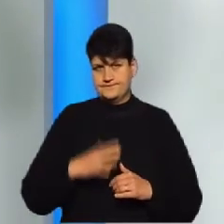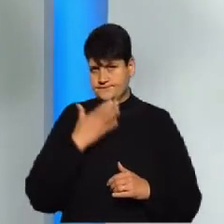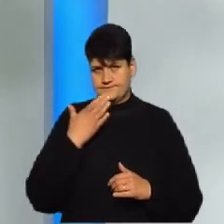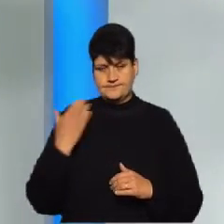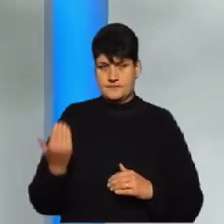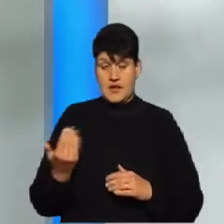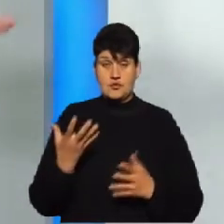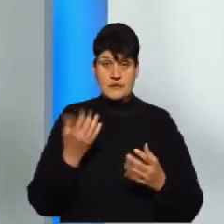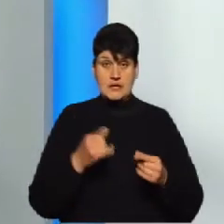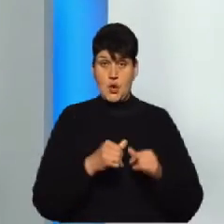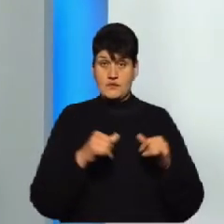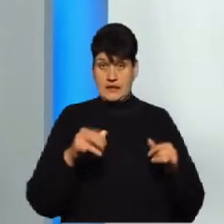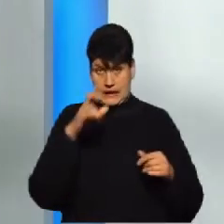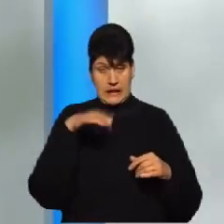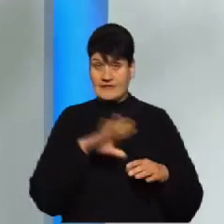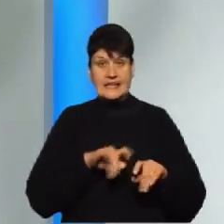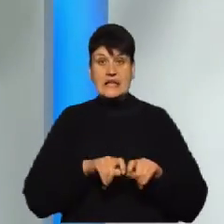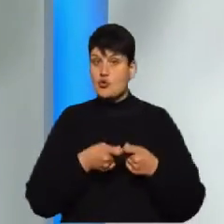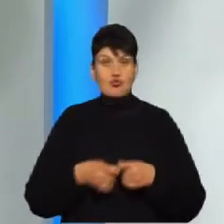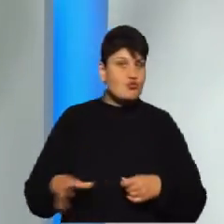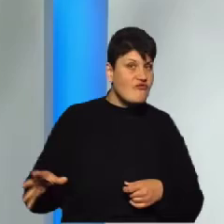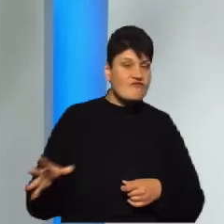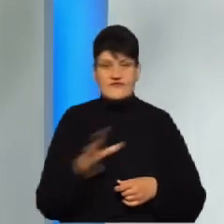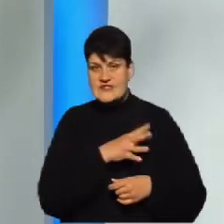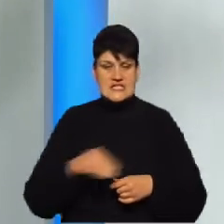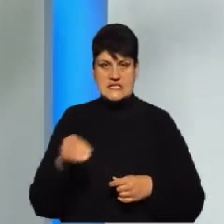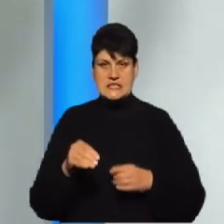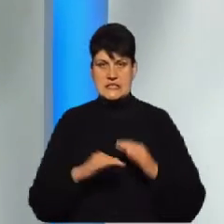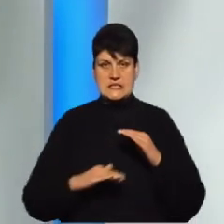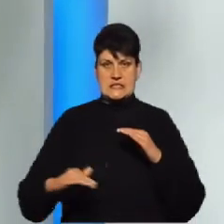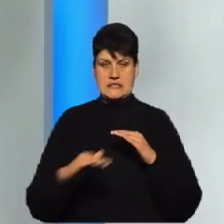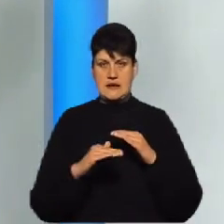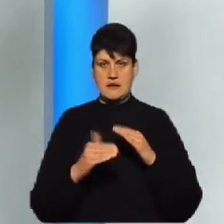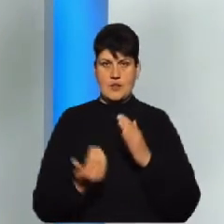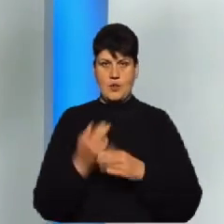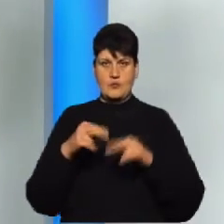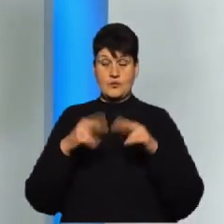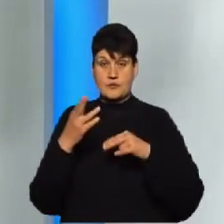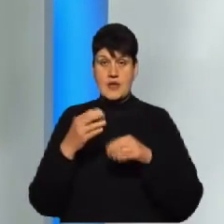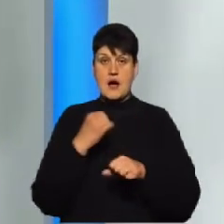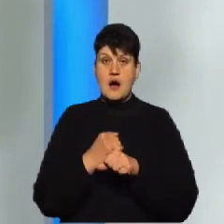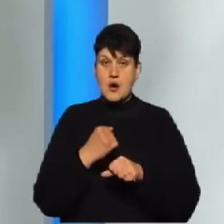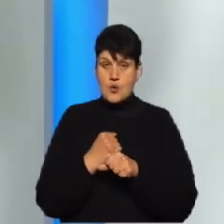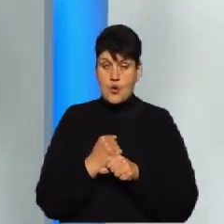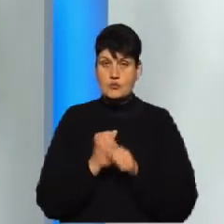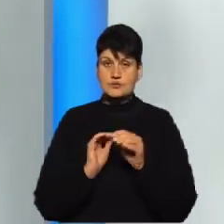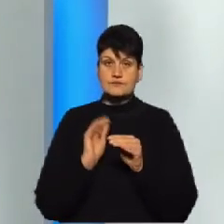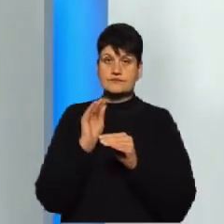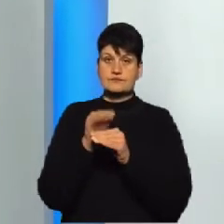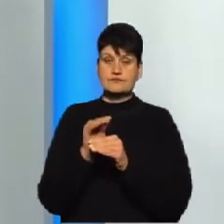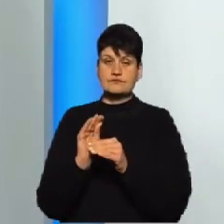не руйнують все вщент до фундаменту і наново вибудовують, а роблять надбудову. Так? І шукають